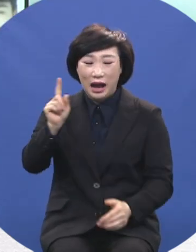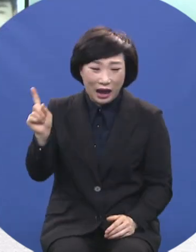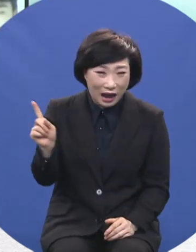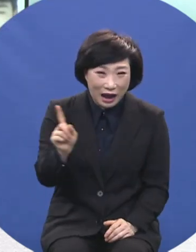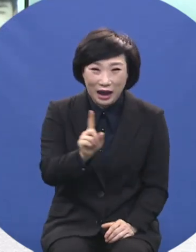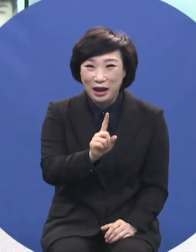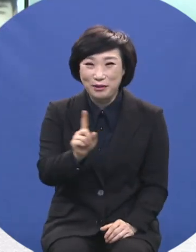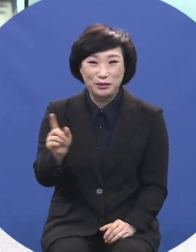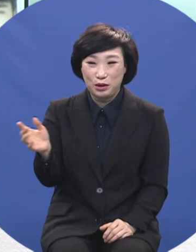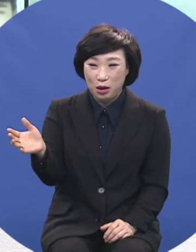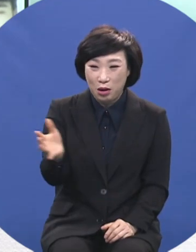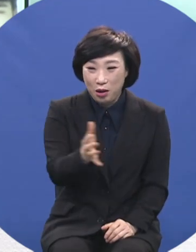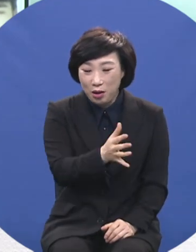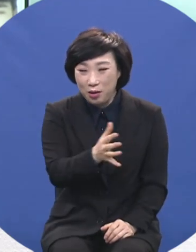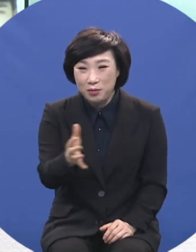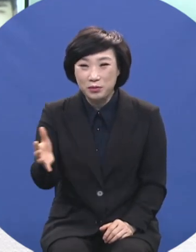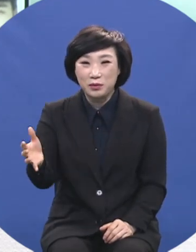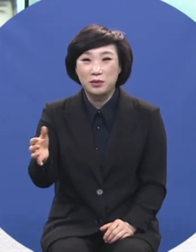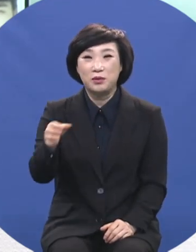아무것도 없는 곳에